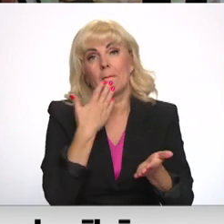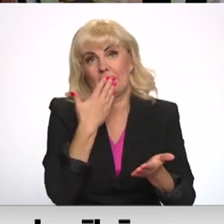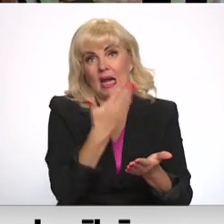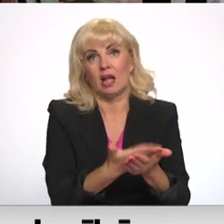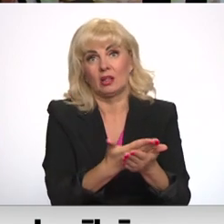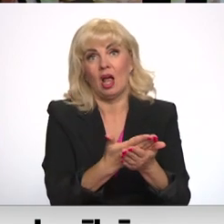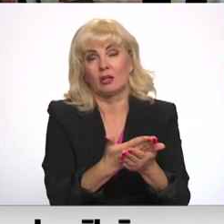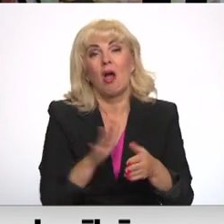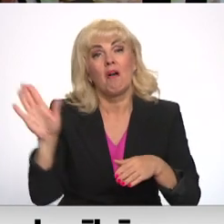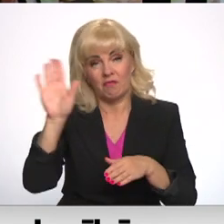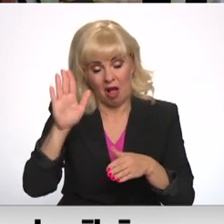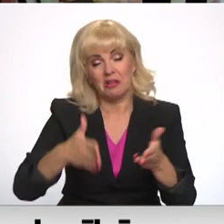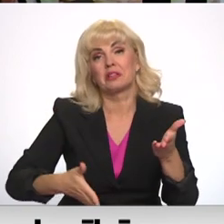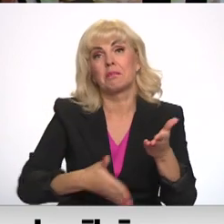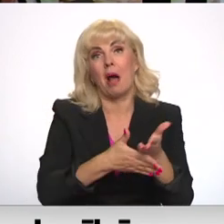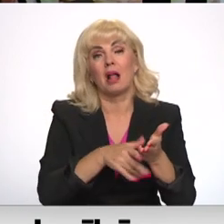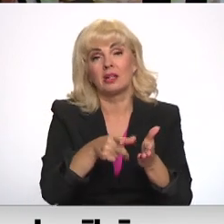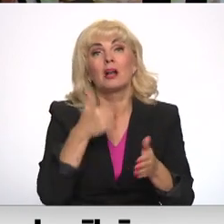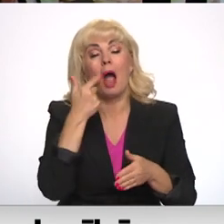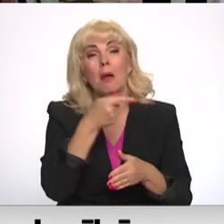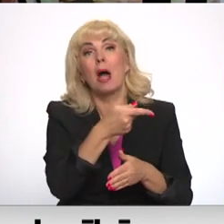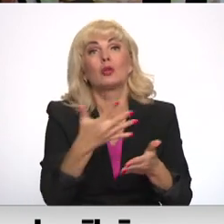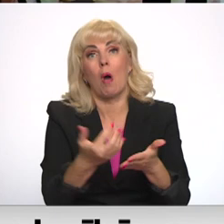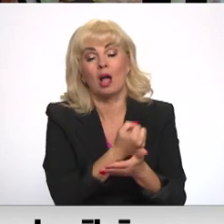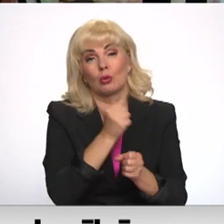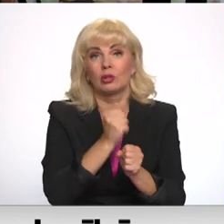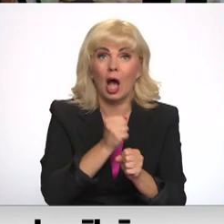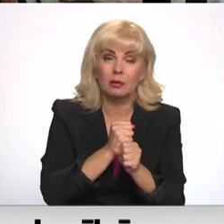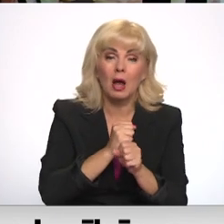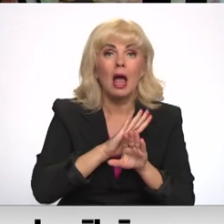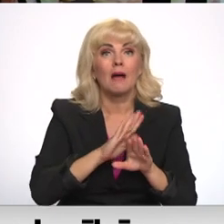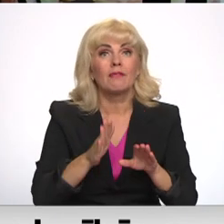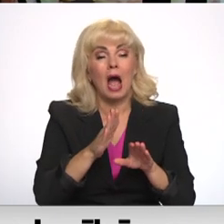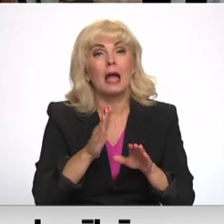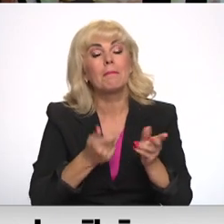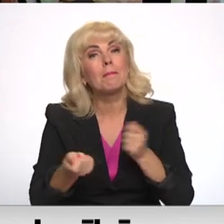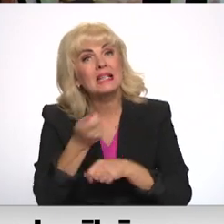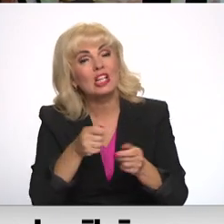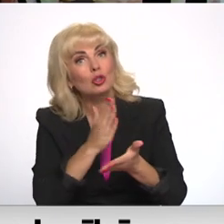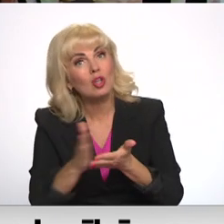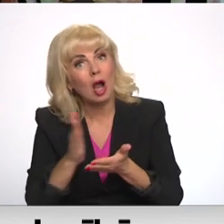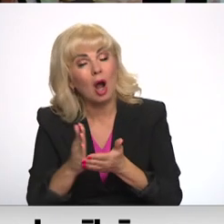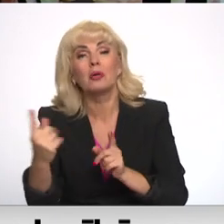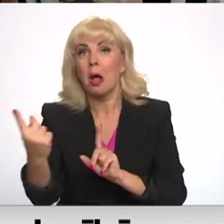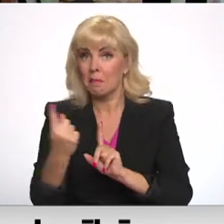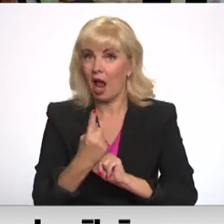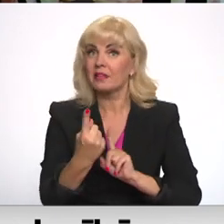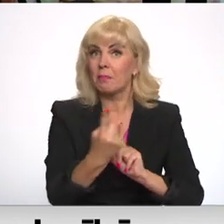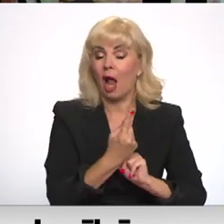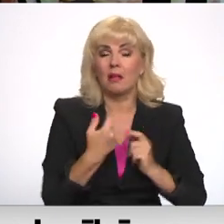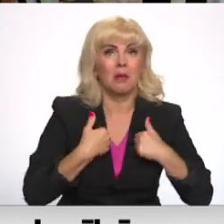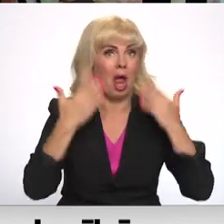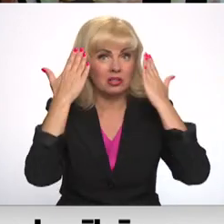pieteikties un valsts nāk pretī, līdz kamēr tu atrod sev darbiņu vai pacel savu biznesu. Viņi nāk pretī. Tas es